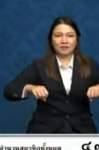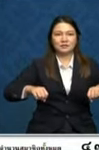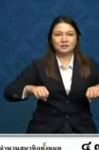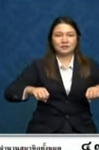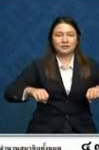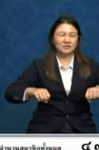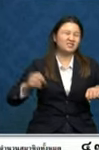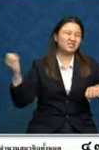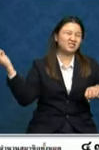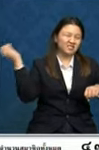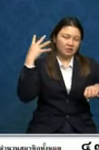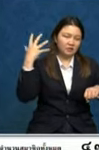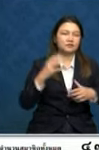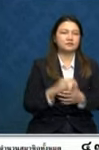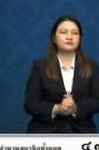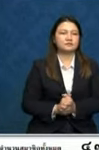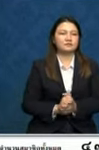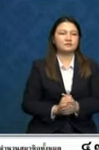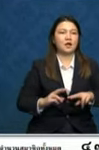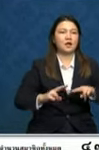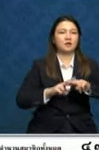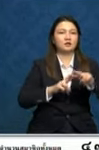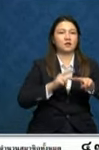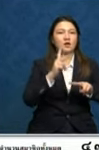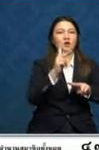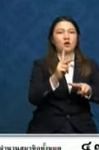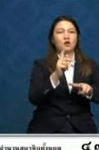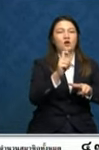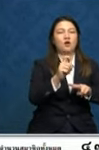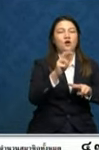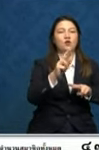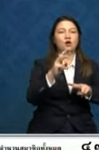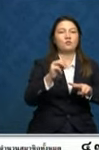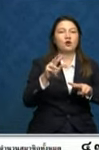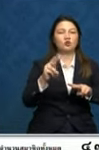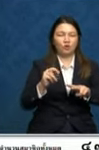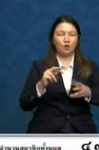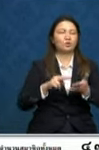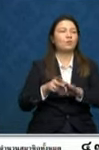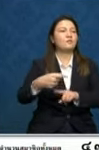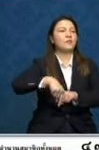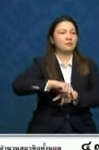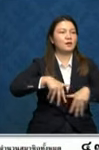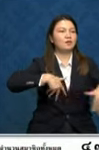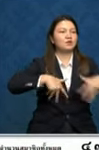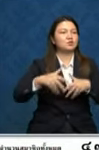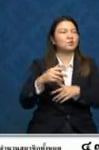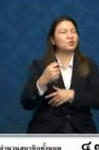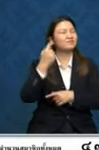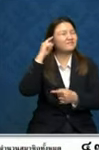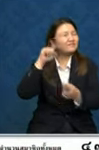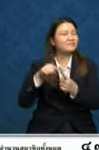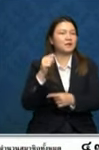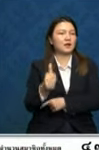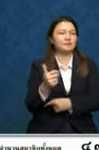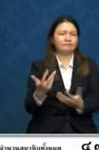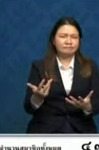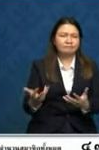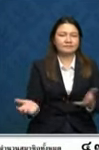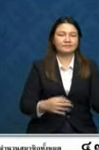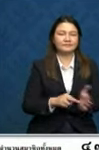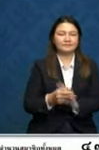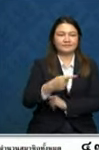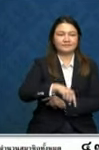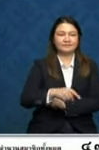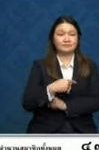งเสียงดังกรมน.เป็นที่พึ่งของประชาชนในทุกโอกาสแต่แล้วผมก็ไม่มั่นใจครับว่าท่านสาม